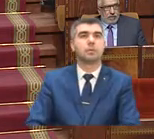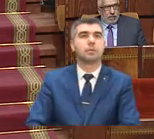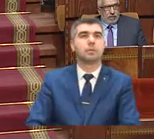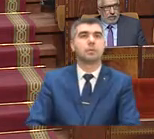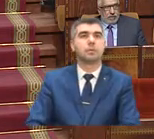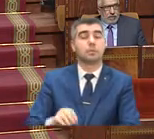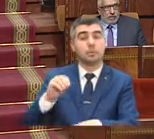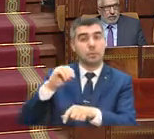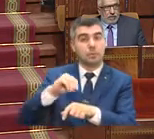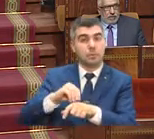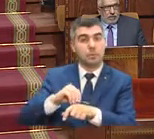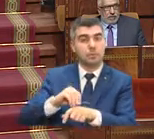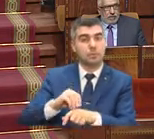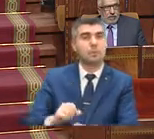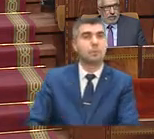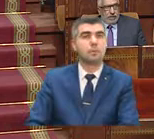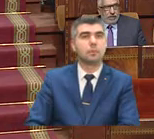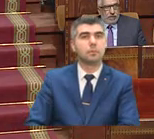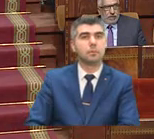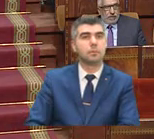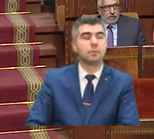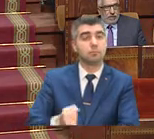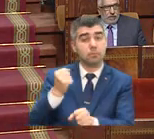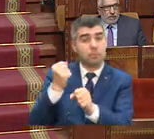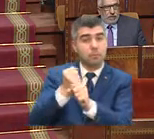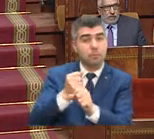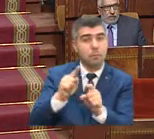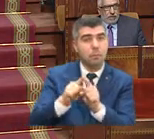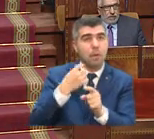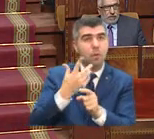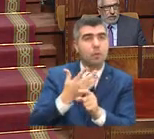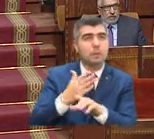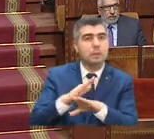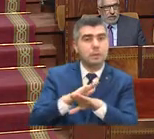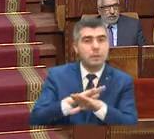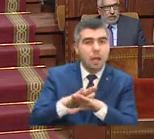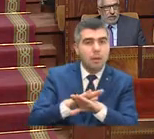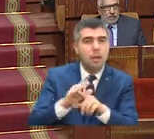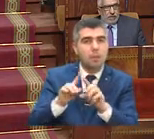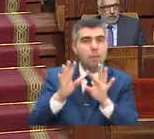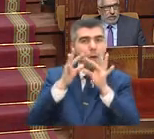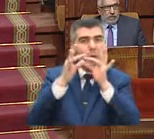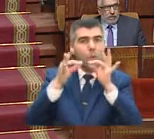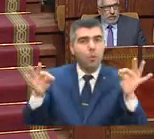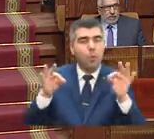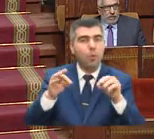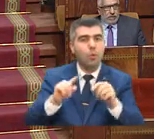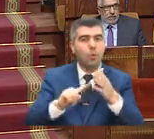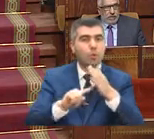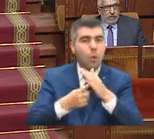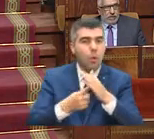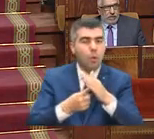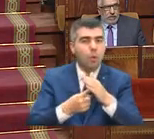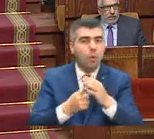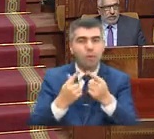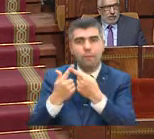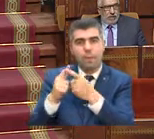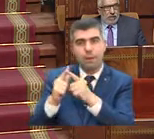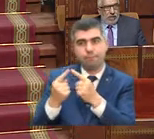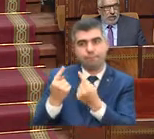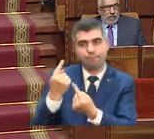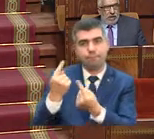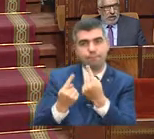على العمل لحد من تسييس حق الربط الكهربائي ببعض المناطق من قبل بعض